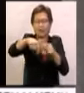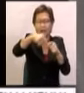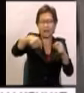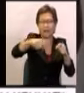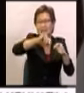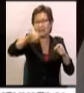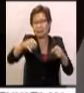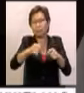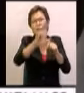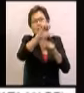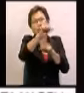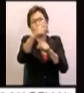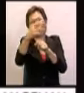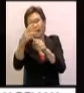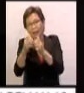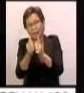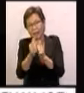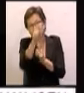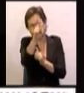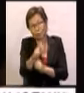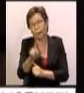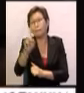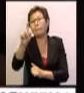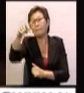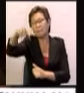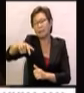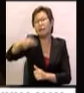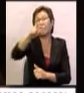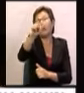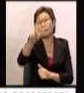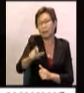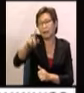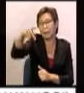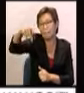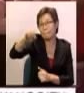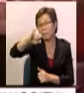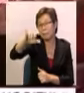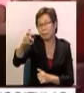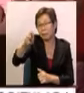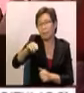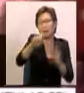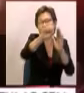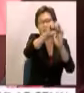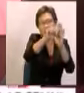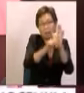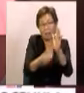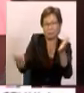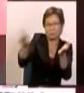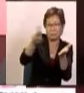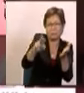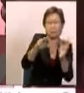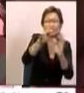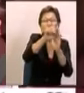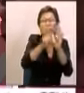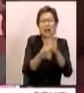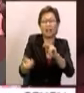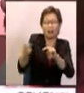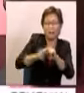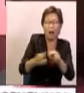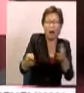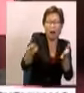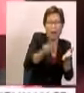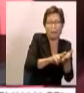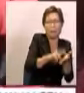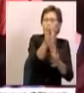jamin RM10,000 dengan seorang penjamin beserta syarat tambahan melaporkan diri sebulan sekali di Balai